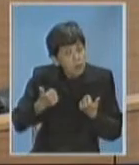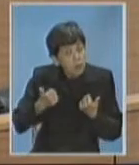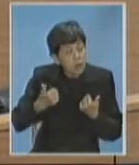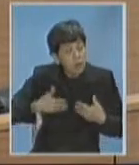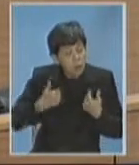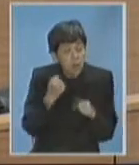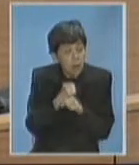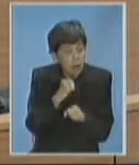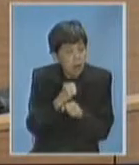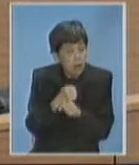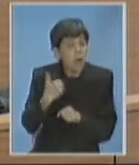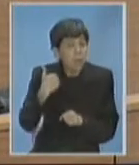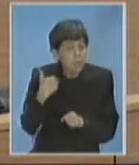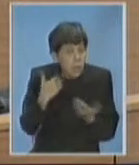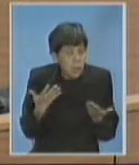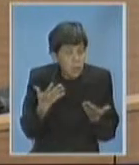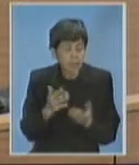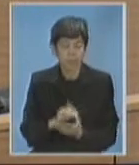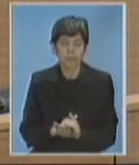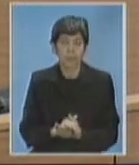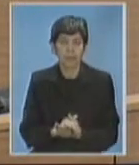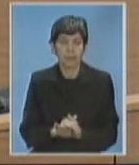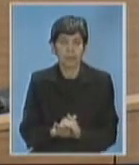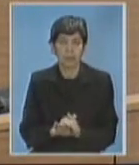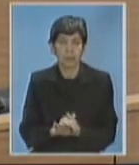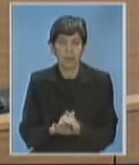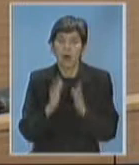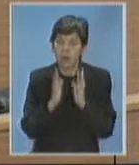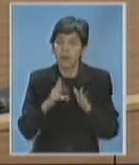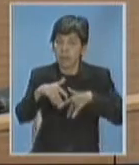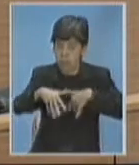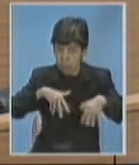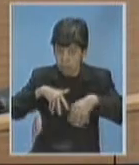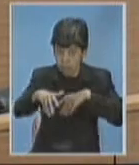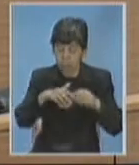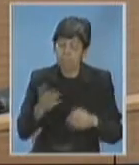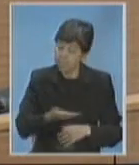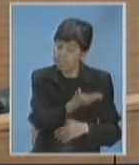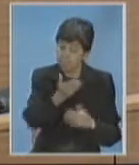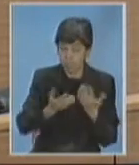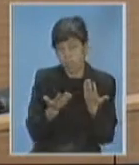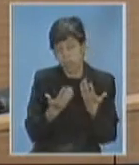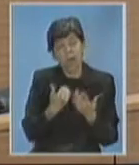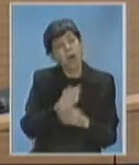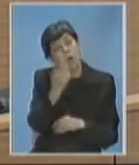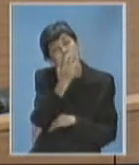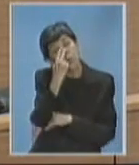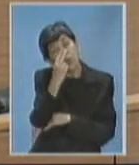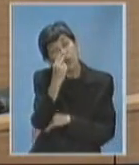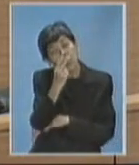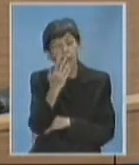าชนดังคำกล่าวอ้างแล้วหรือยังแล้วพี่น้องที่เคารพรักทั้งประเทศที่นั่งอยู่ทางบ้